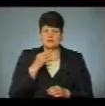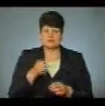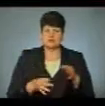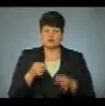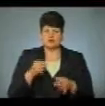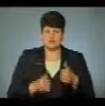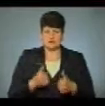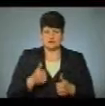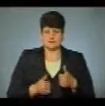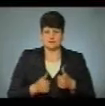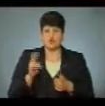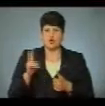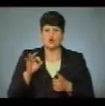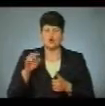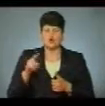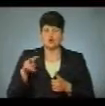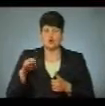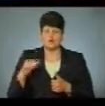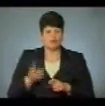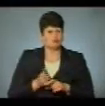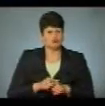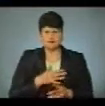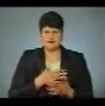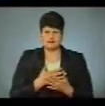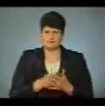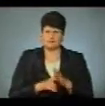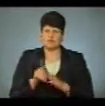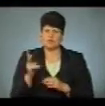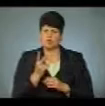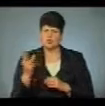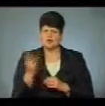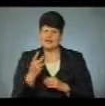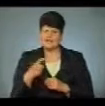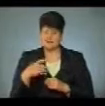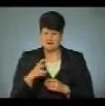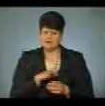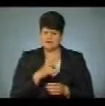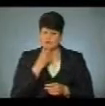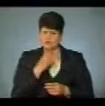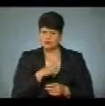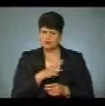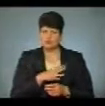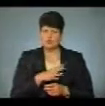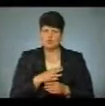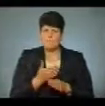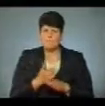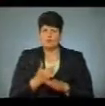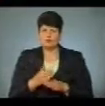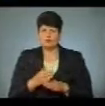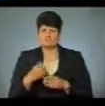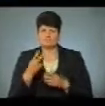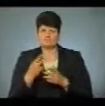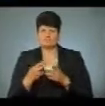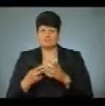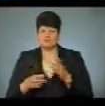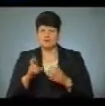Олег Собчук. Козловський дуже активно почав, дуже. Десь на 2-3 хвилині видно було, що вже поступово Козловський здає темп. І